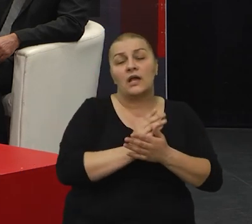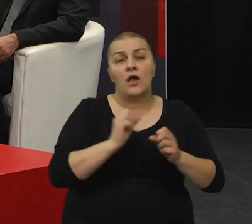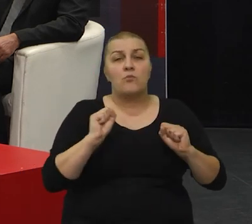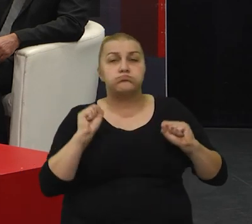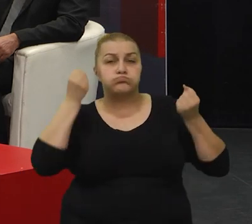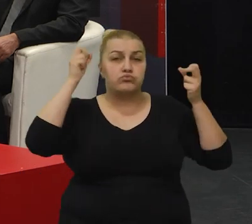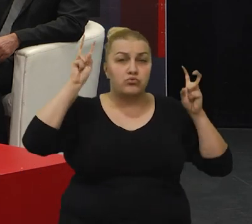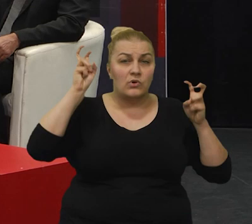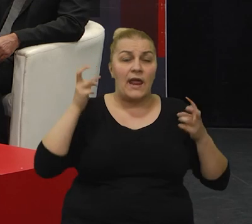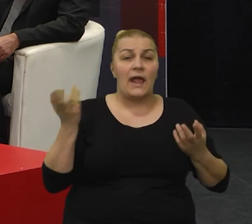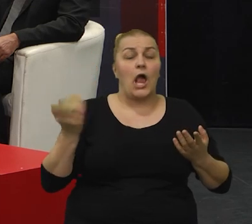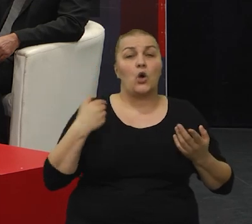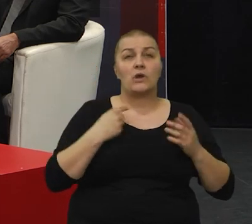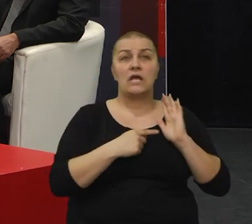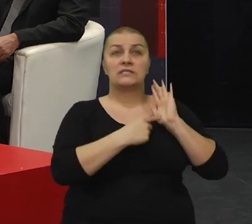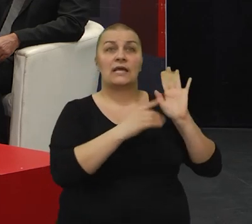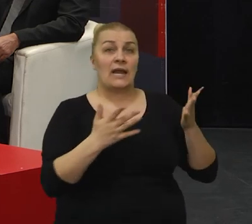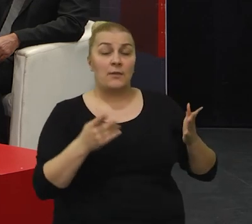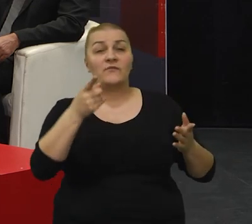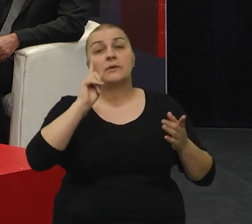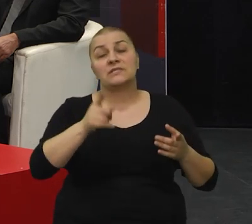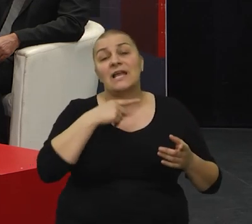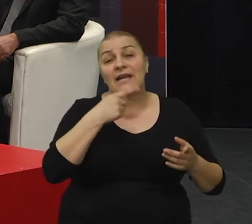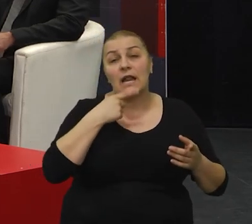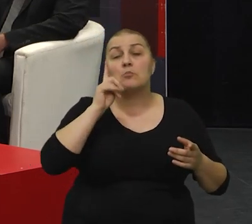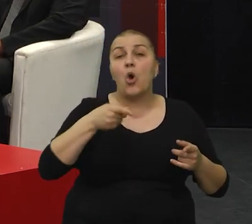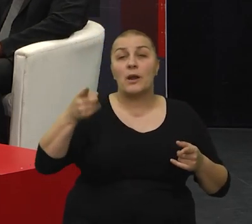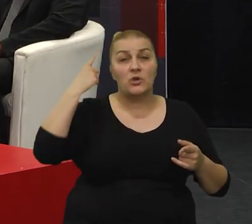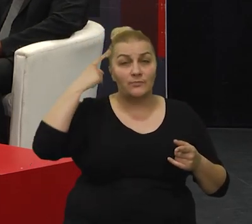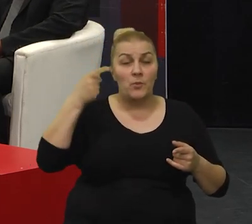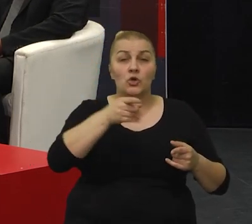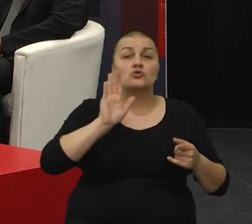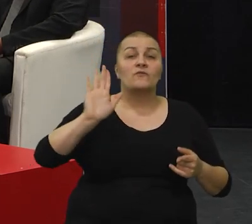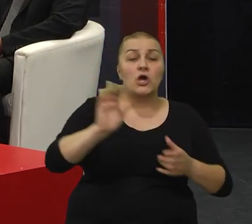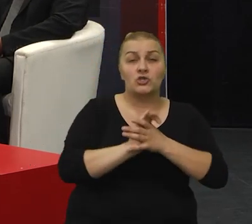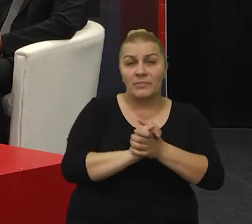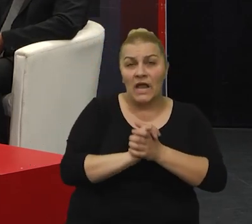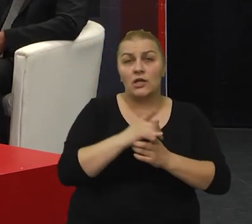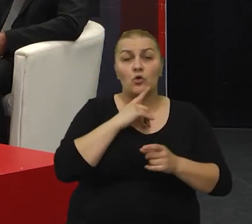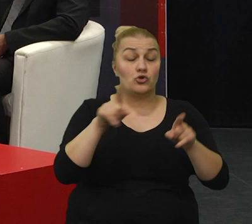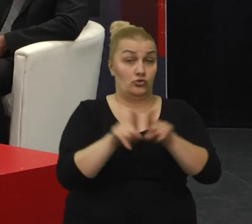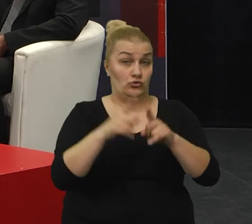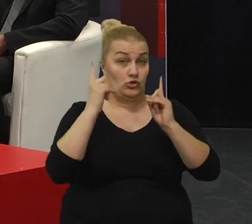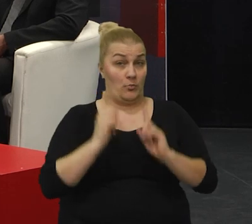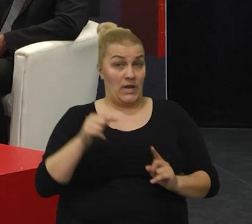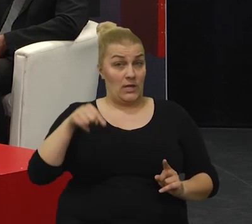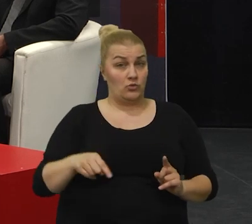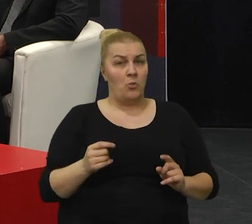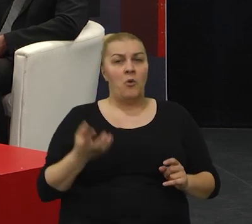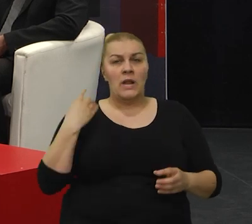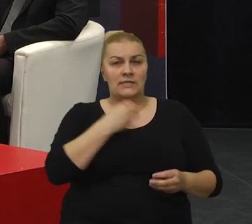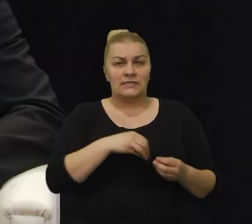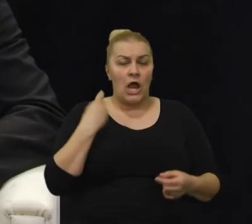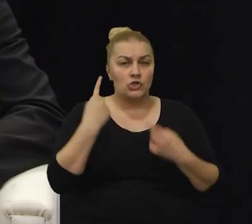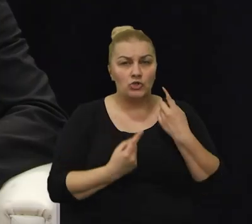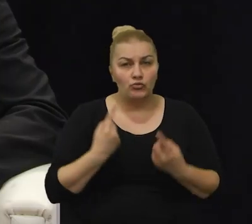navode znakove bune, kako nas nigdje nema, a rekli se da ih moramo spomenuti. To su vaši prijatelji koji su također tu bili po tim